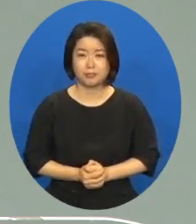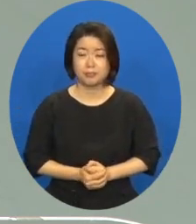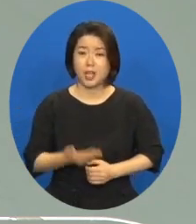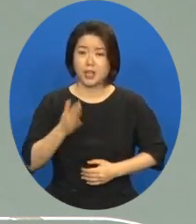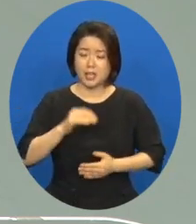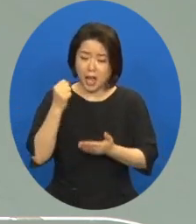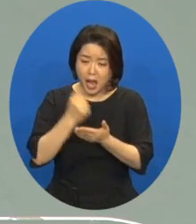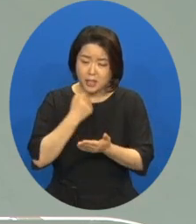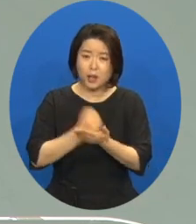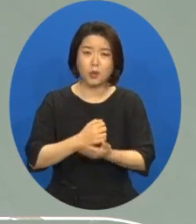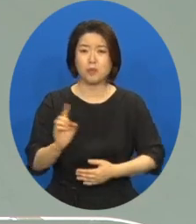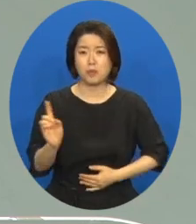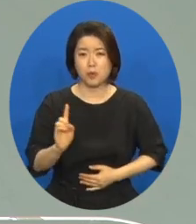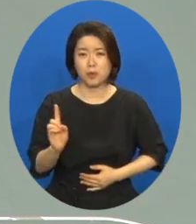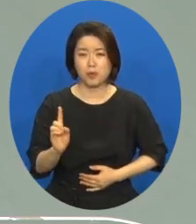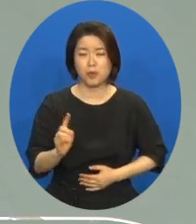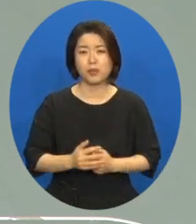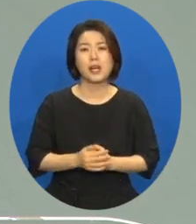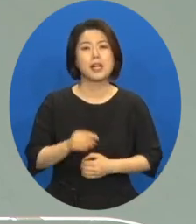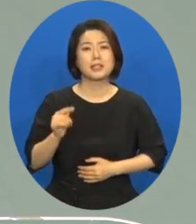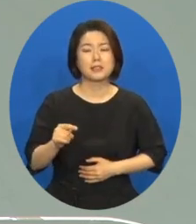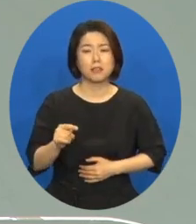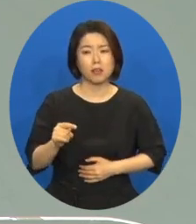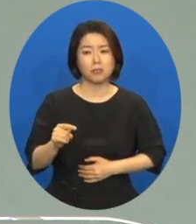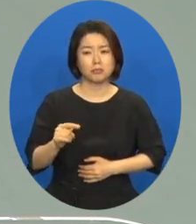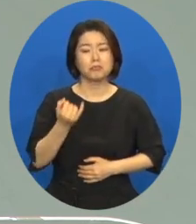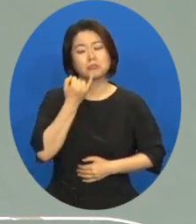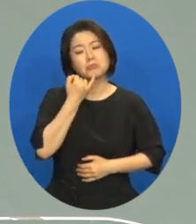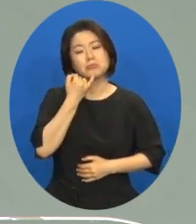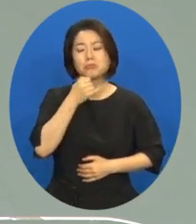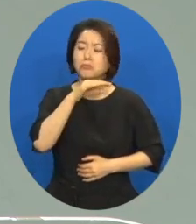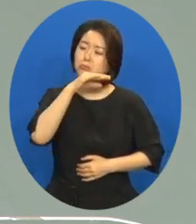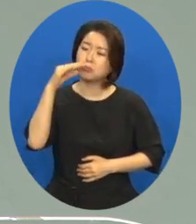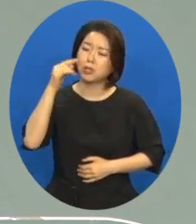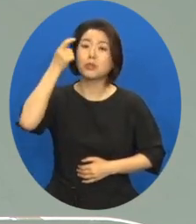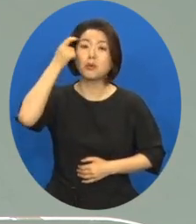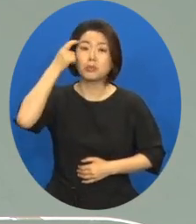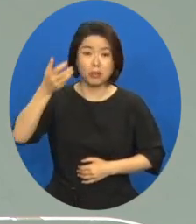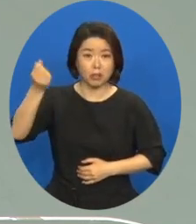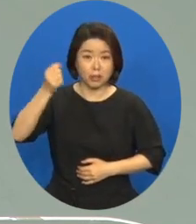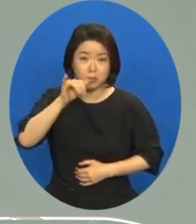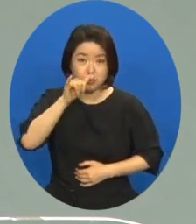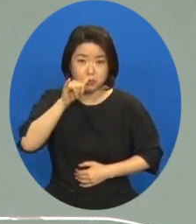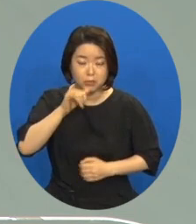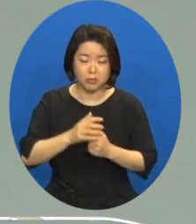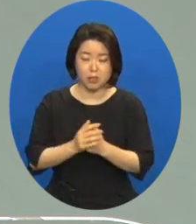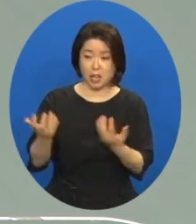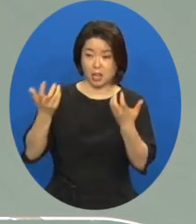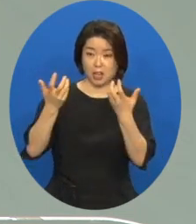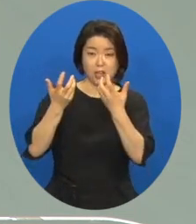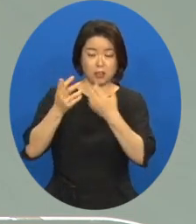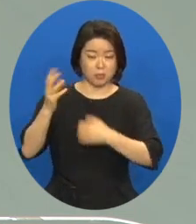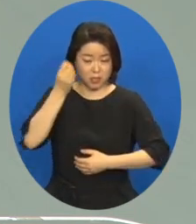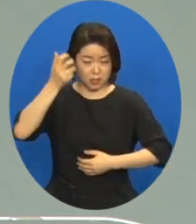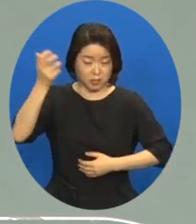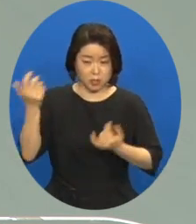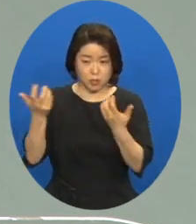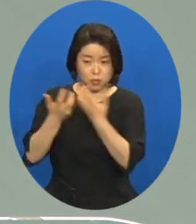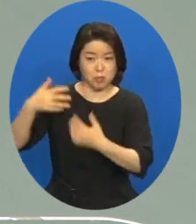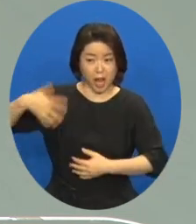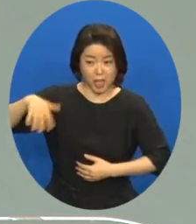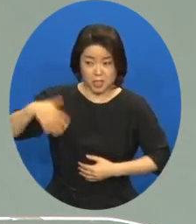그런데 안타까운 것은 그게 정상적인 것인 줄로 생각해요. 성령 충만하지 못한 게